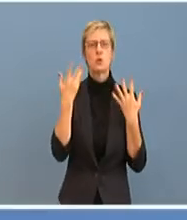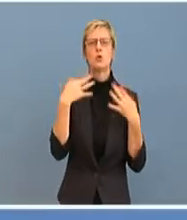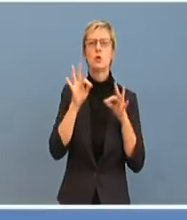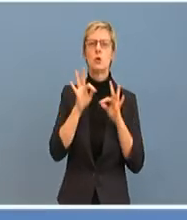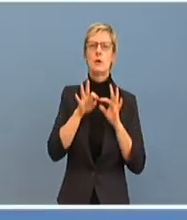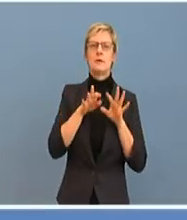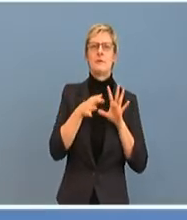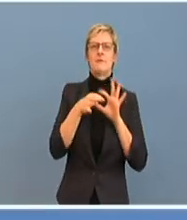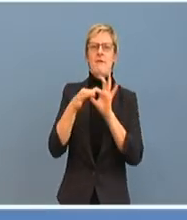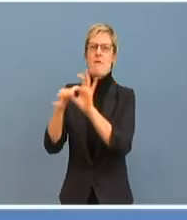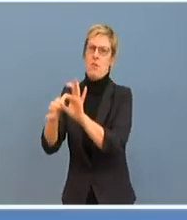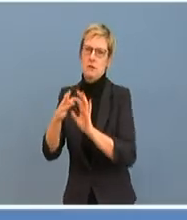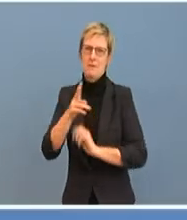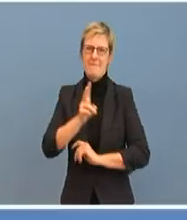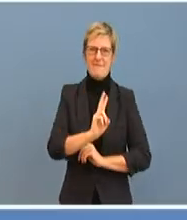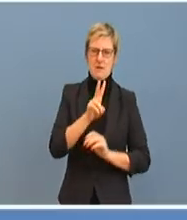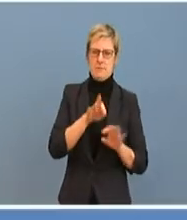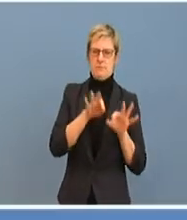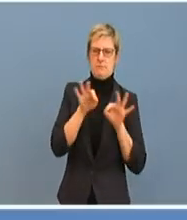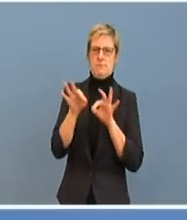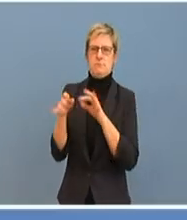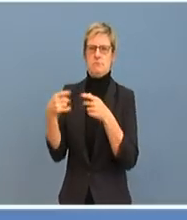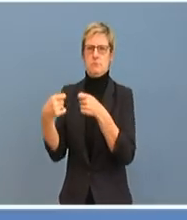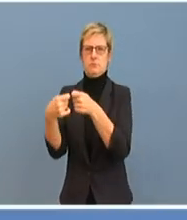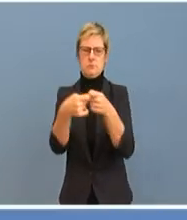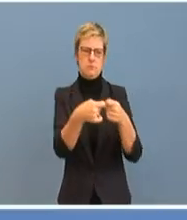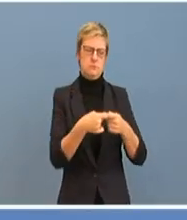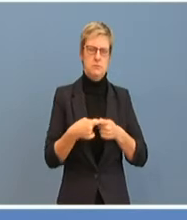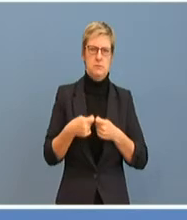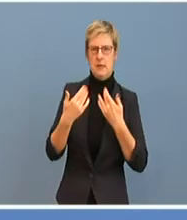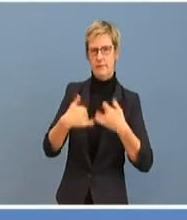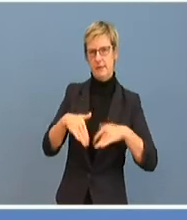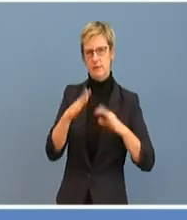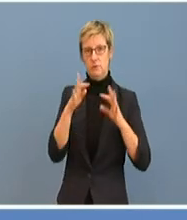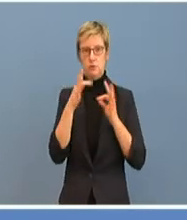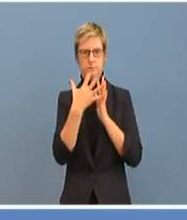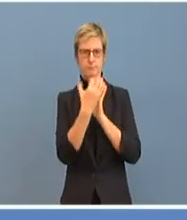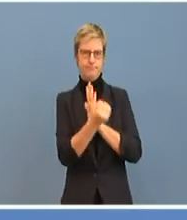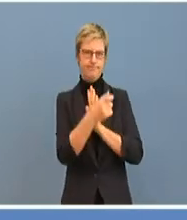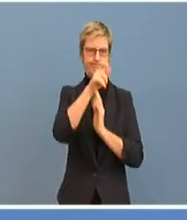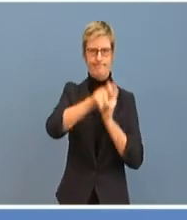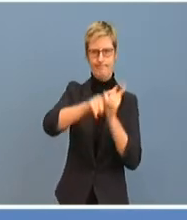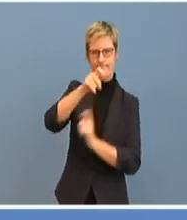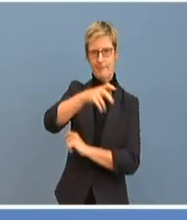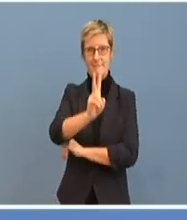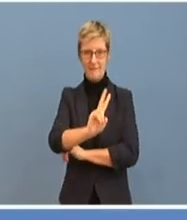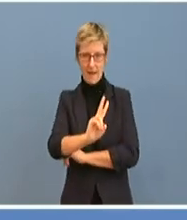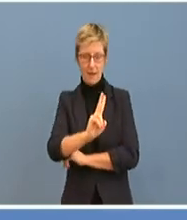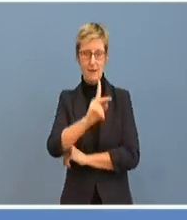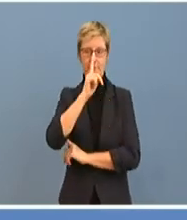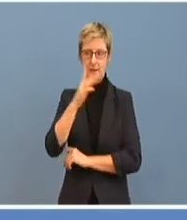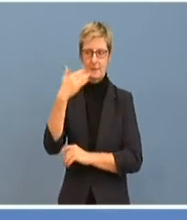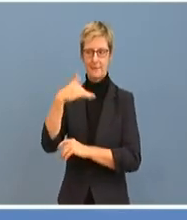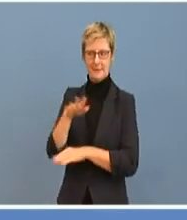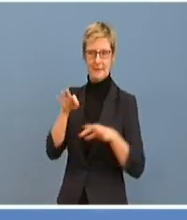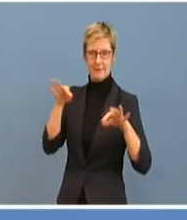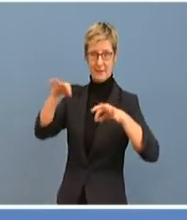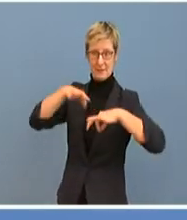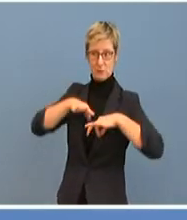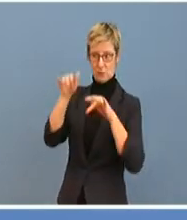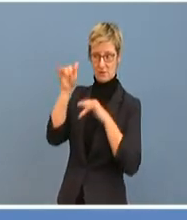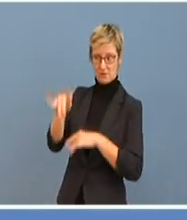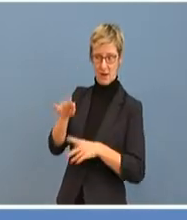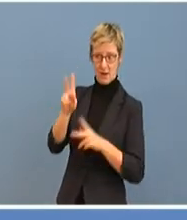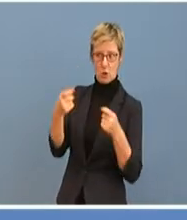nachzuverfolgen, möglichst jeden einzelnen Kontakt, jede einzelne Kontaktperson zu finden, zu warnen, damit sie sich selber testen